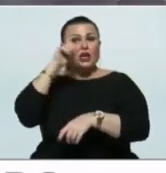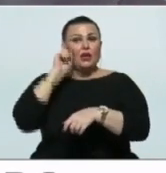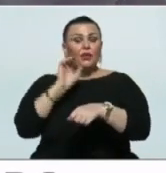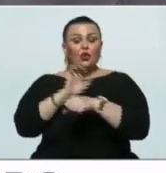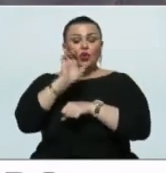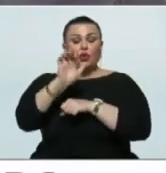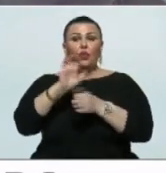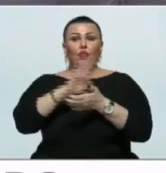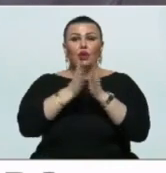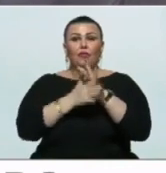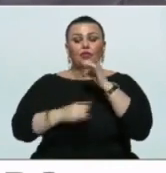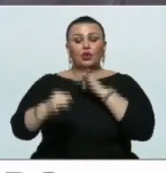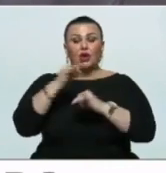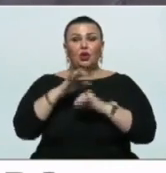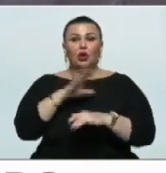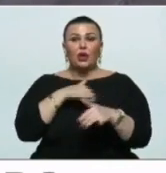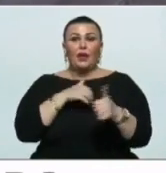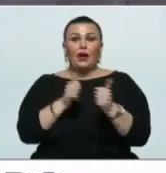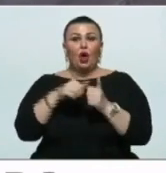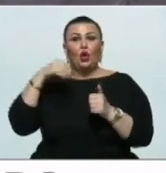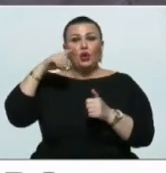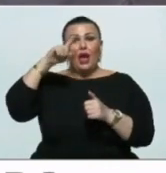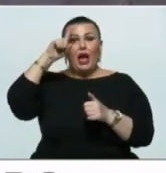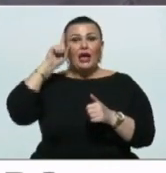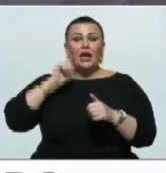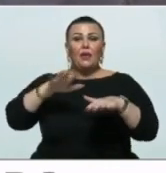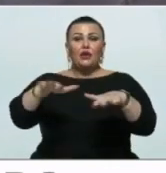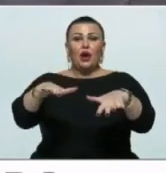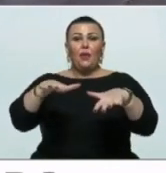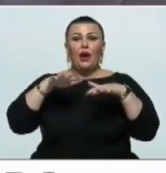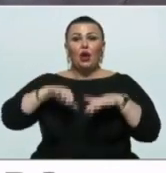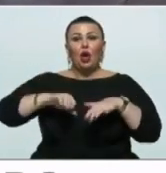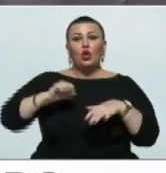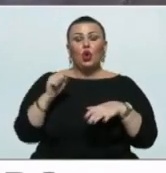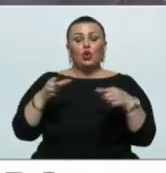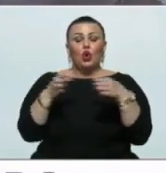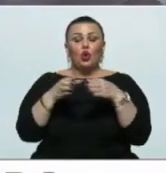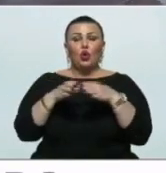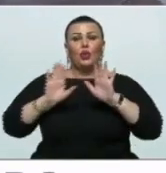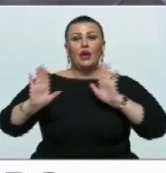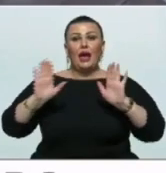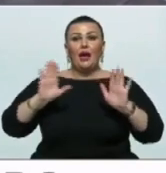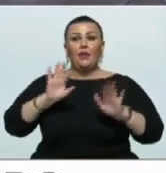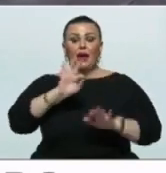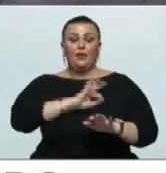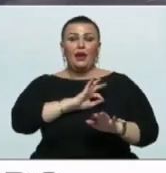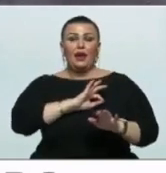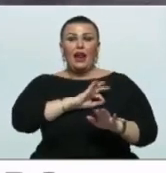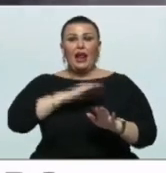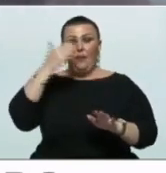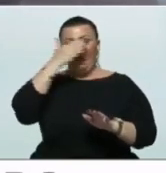göndərilməsi məsələsi müzakirə ediləcək və yanımda Türkiyə-Azərbaycan parlamentləri arası dostluq qrupunun rəhbəri millət vəkili Şamil Ayrım